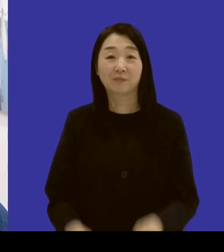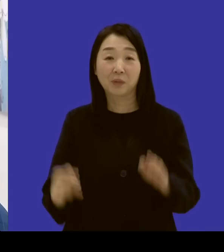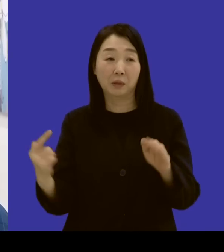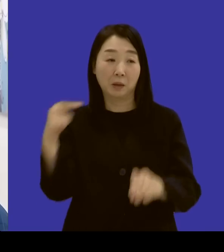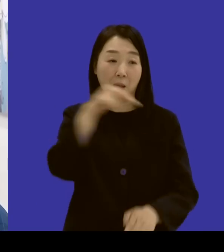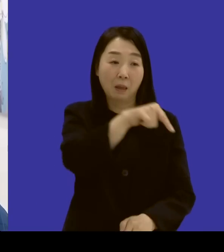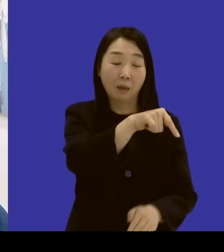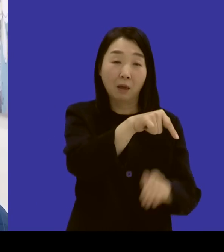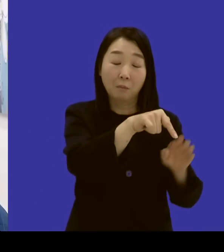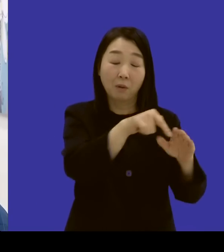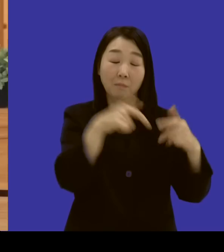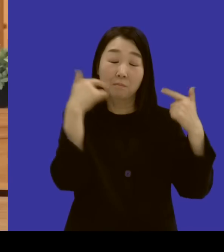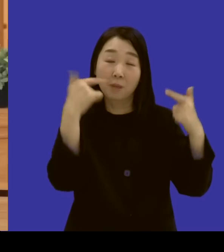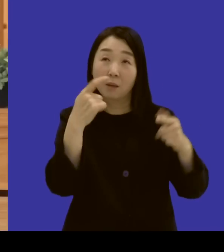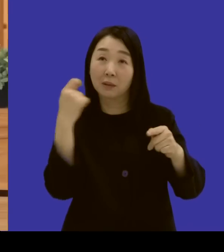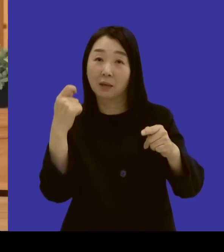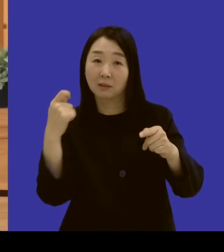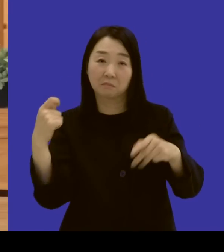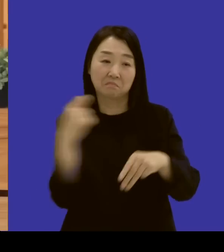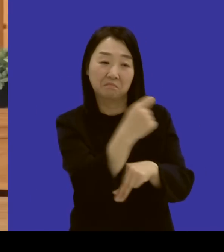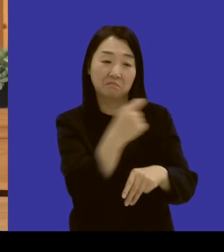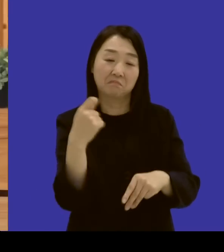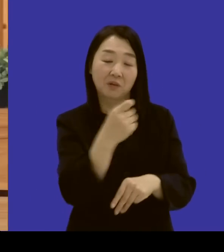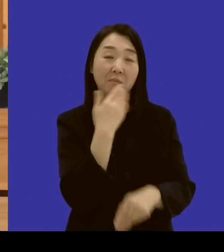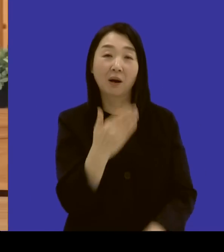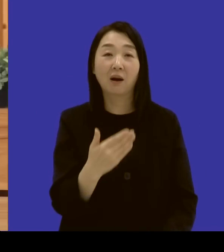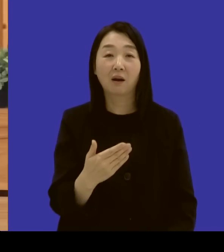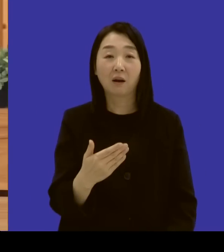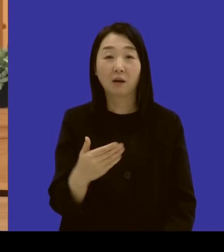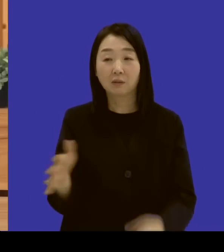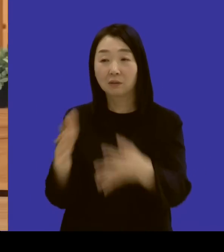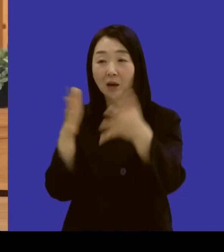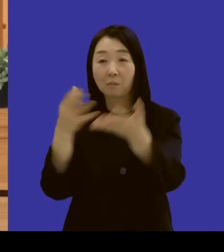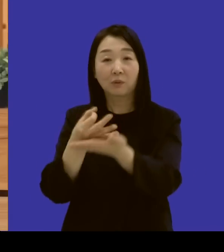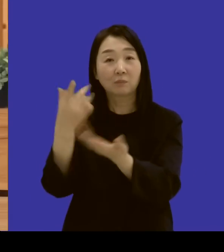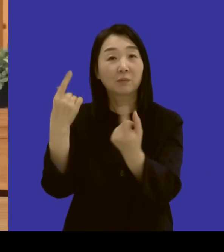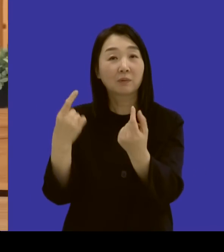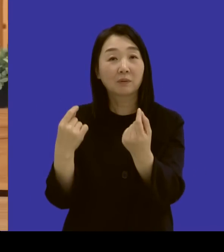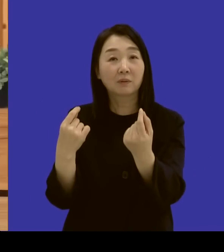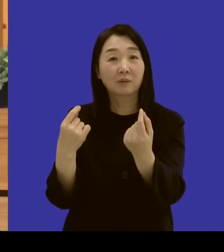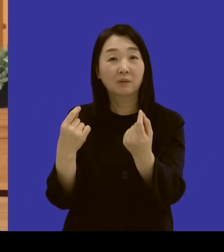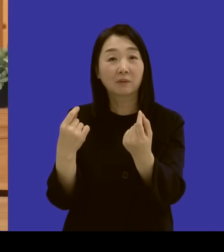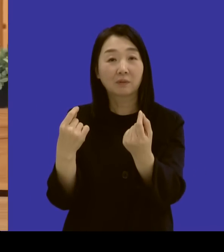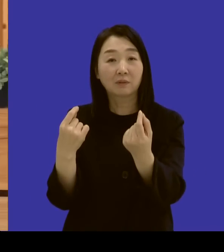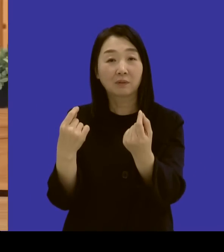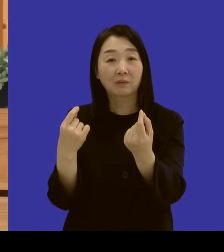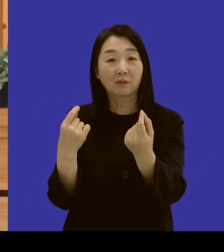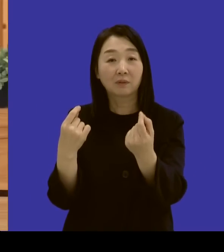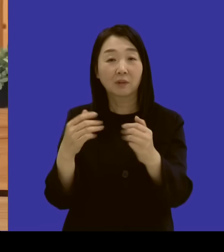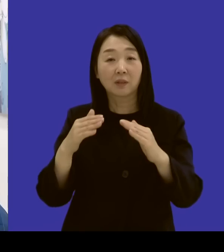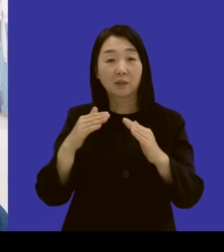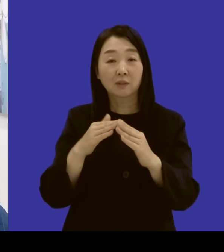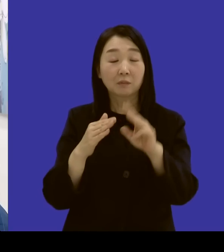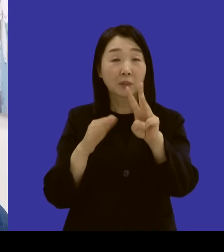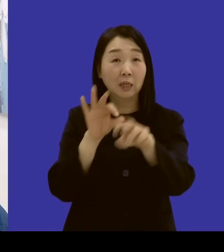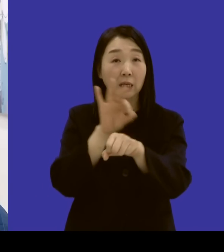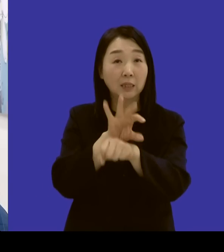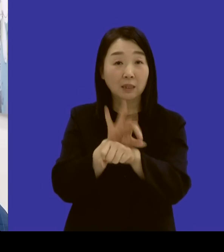거기까지를 매일매일 택시로. 그러면 그 아파트도 굉장히 비싼 데인데 네. 집을 세 채나 샀다는